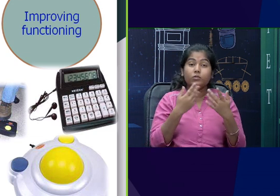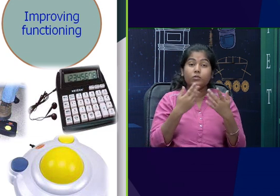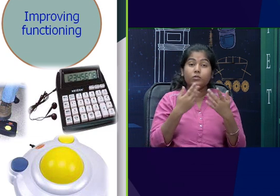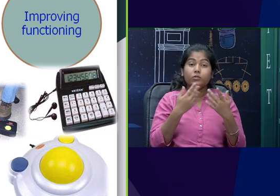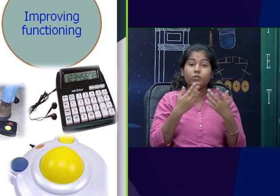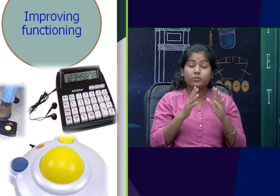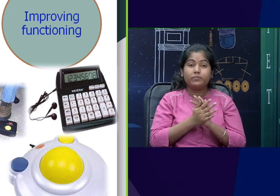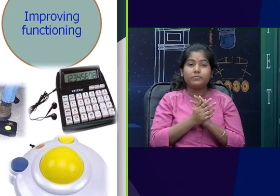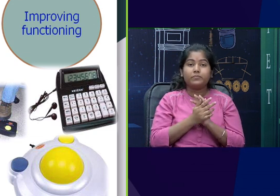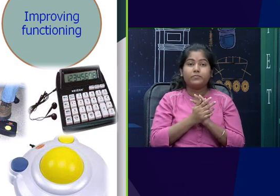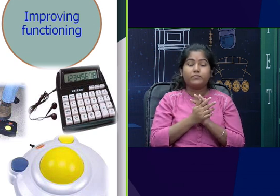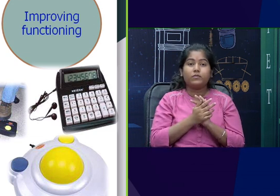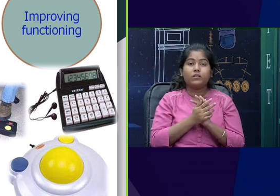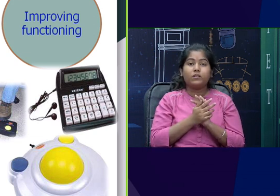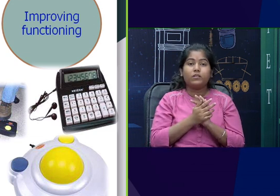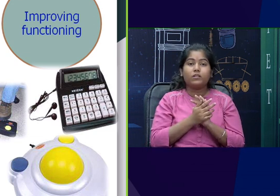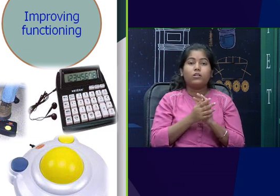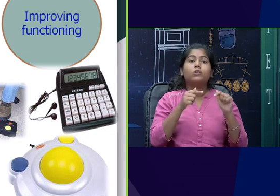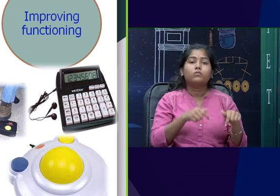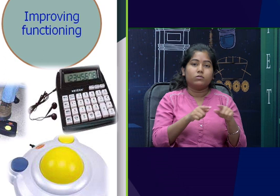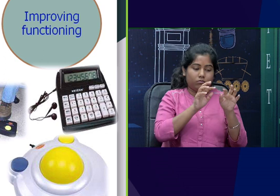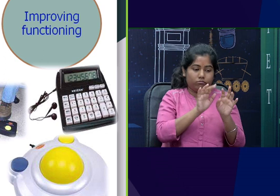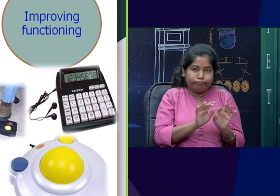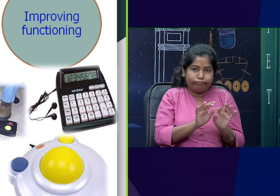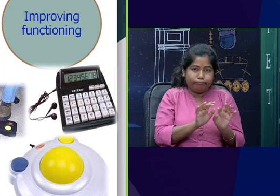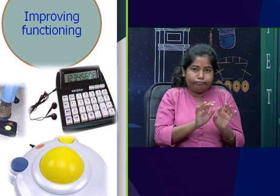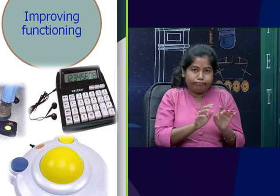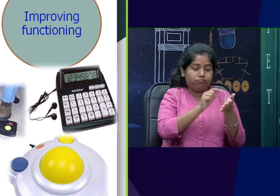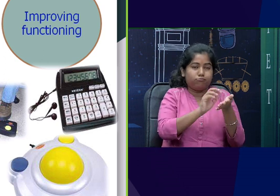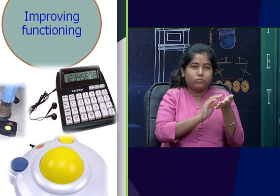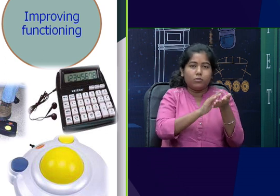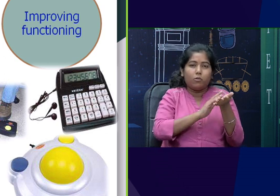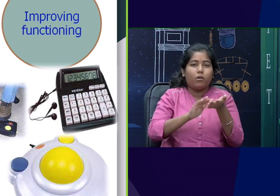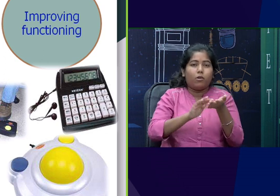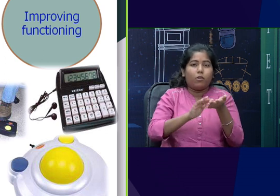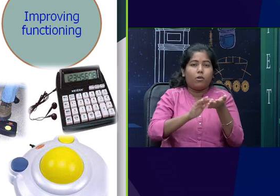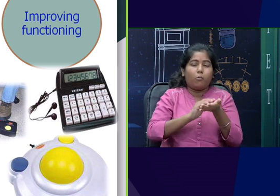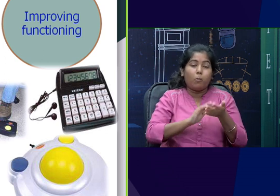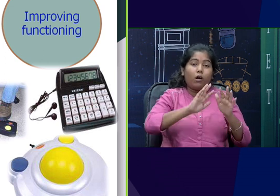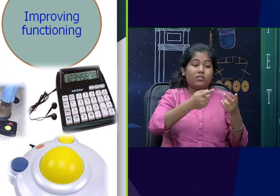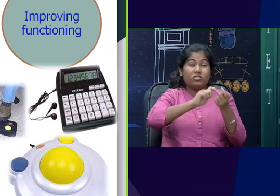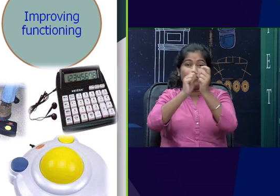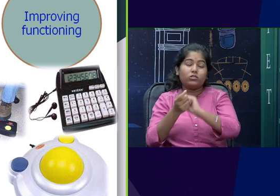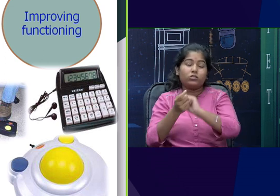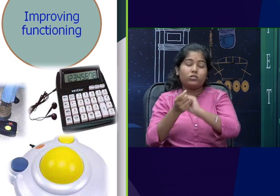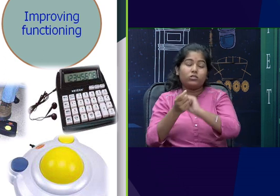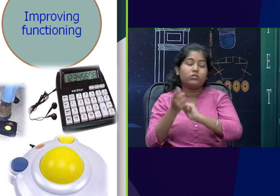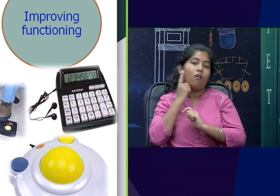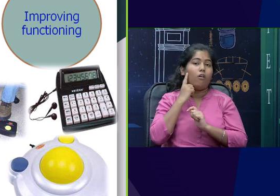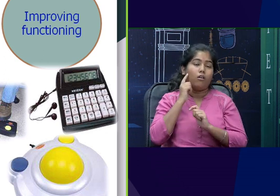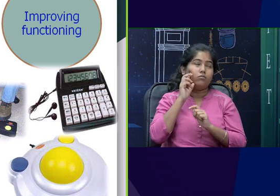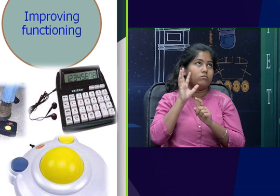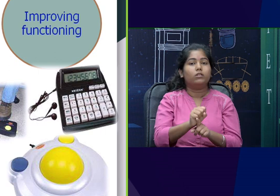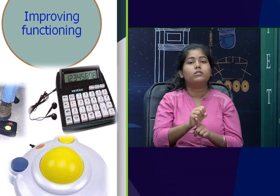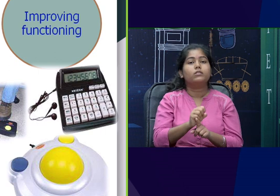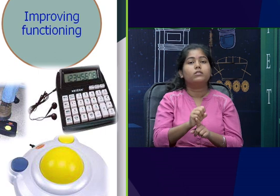टच करेगा बटन, तो उसने टाइप किया है वो ऑटोमेटिकली जो है आपको ऑडियो के माध्यम से सुनाई देगा।